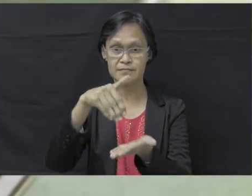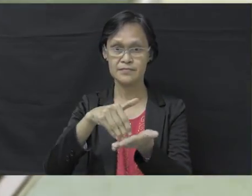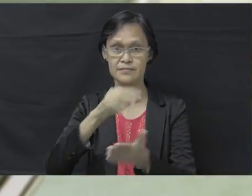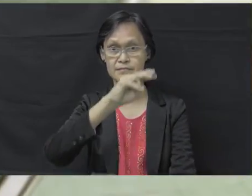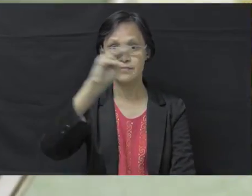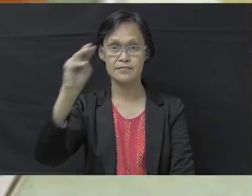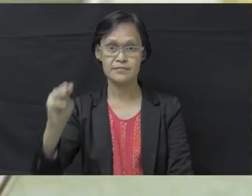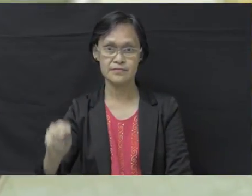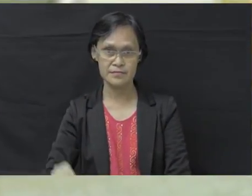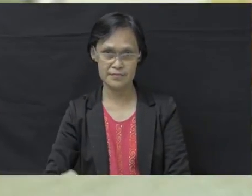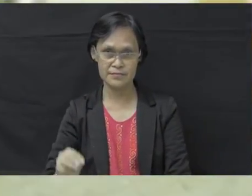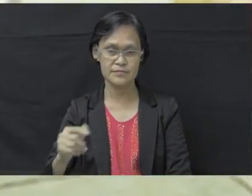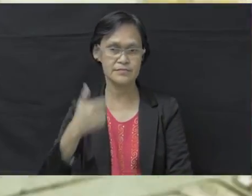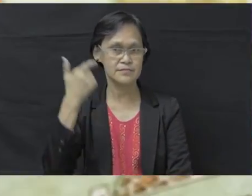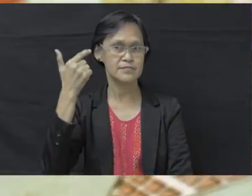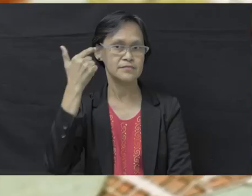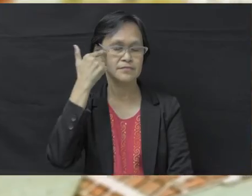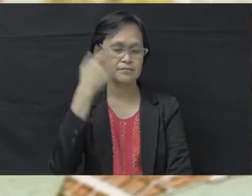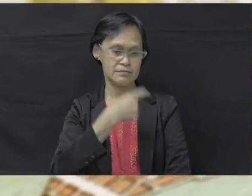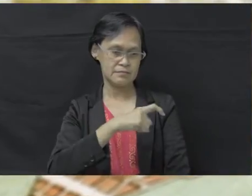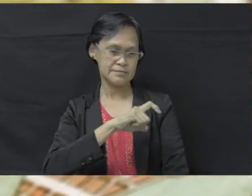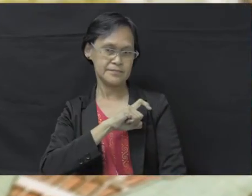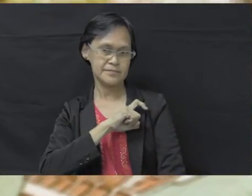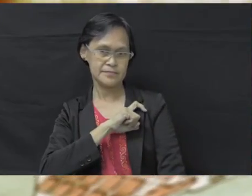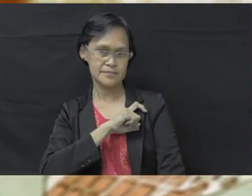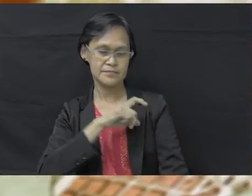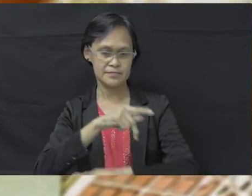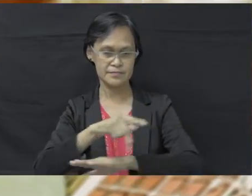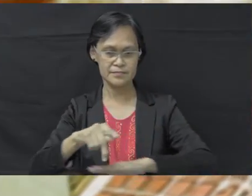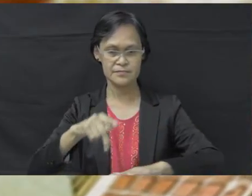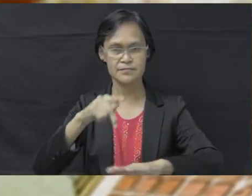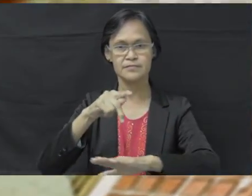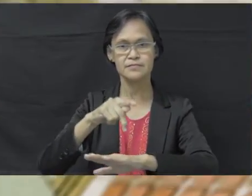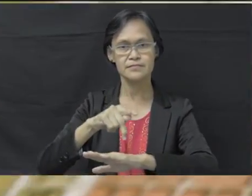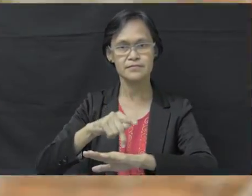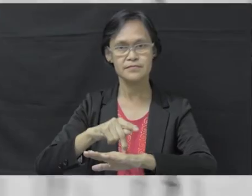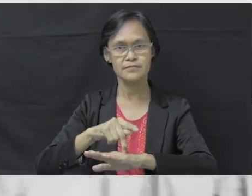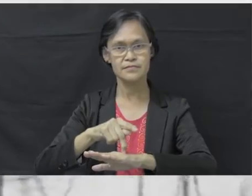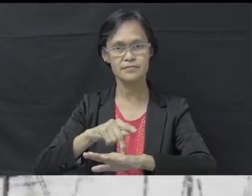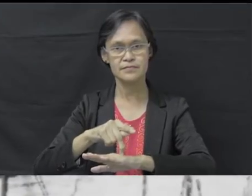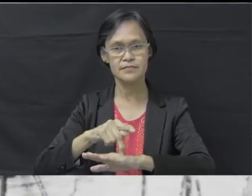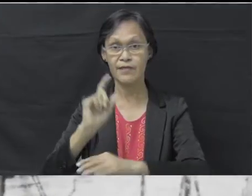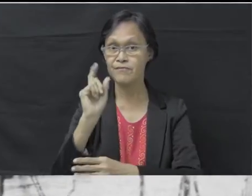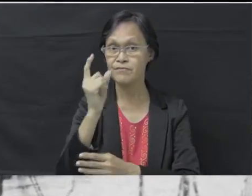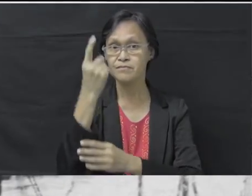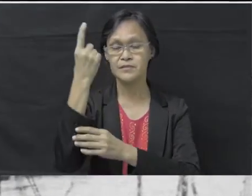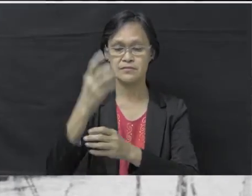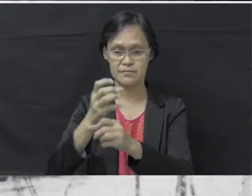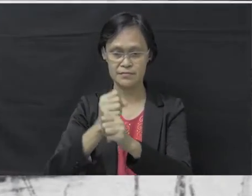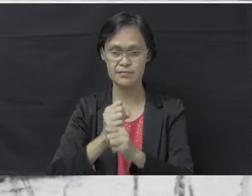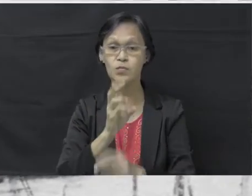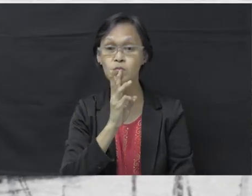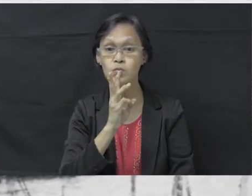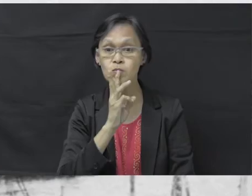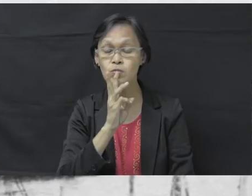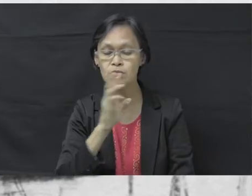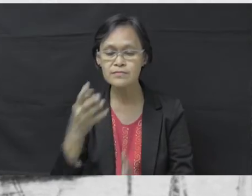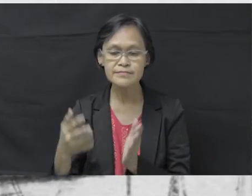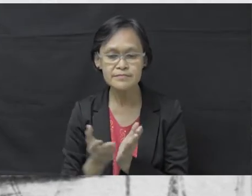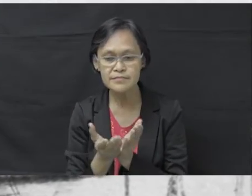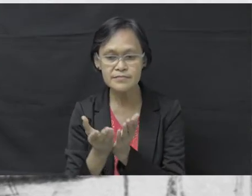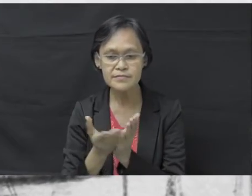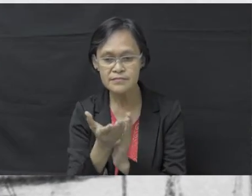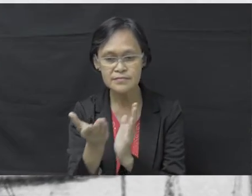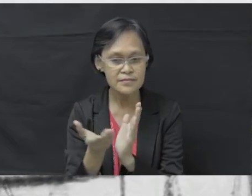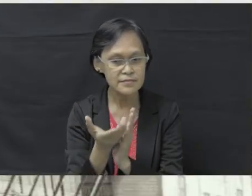Sa Maynila, kabisera ng pamahalaang kolonyal ng mga Espanyol sa Pilipinas, ang naging pangunahing pinagkuna ng tubig